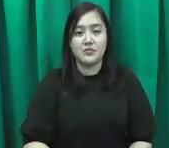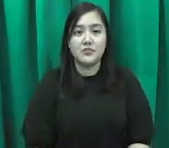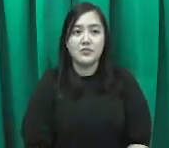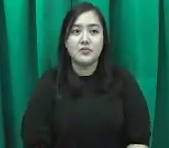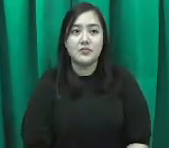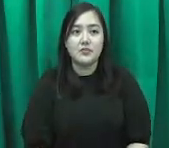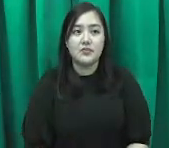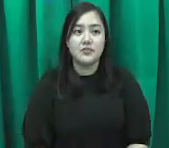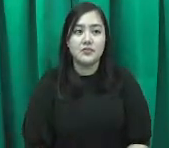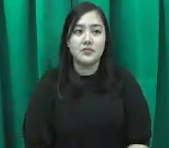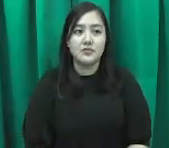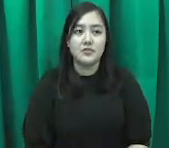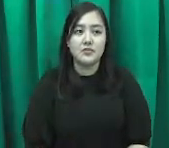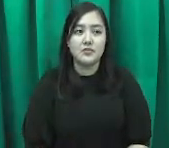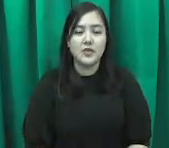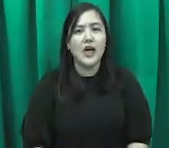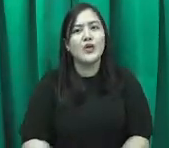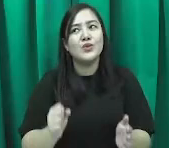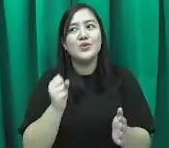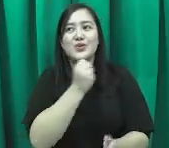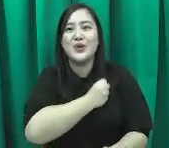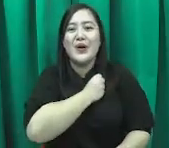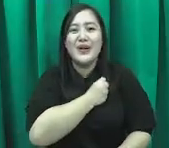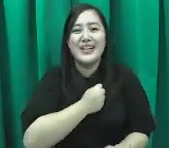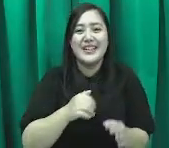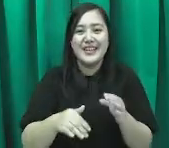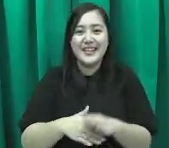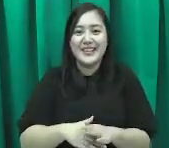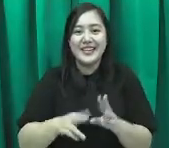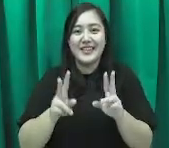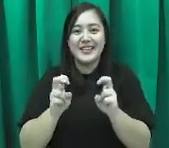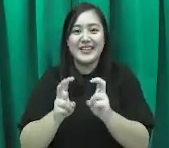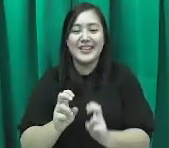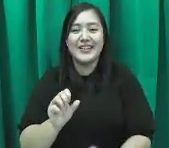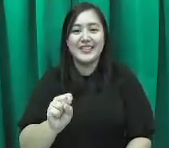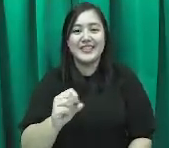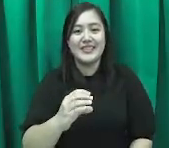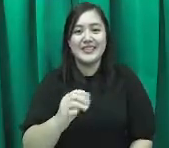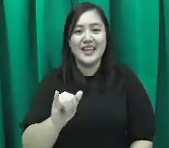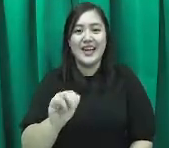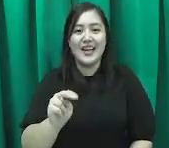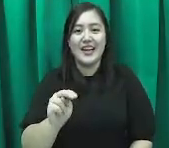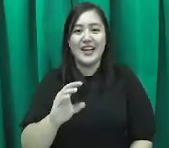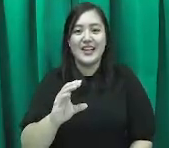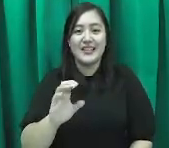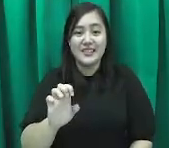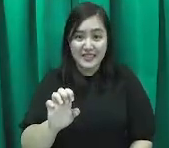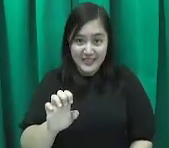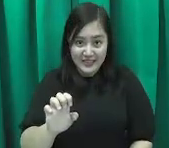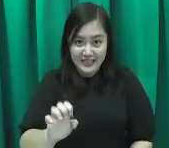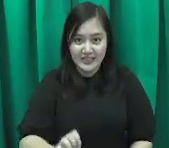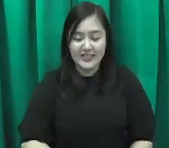friction. Nababawas. Binabawas yung friction tsaka yung force na kung saan yung patutunguhan. Yes, sir. Mas hirap.